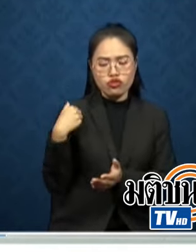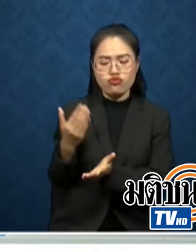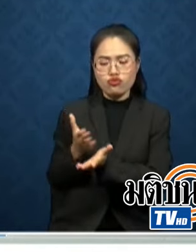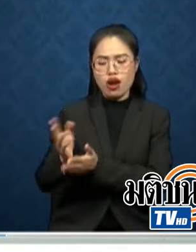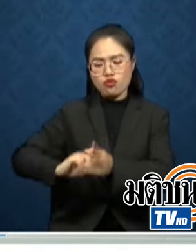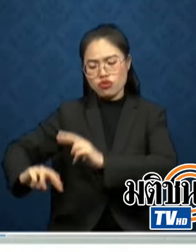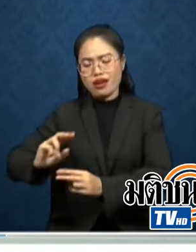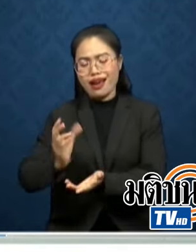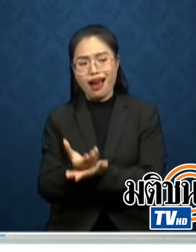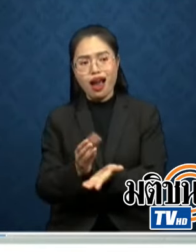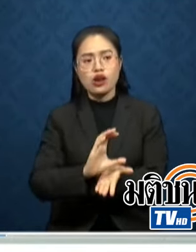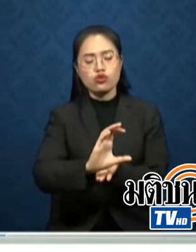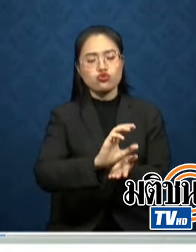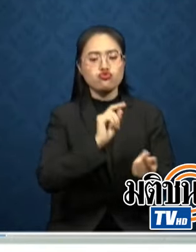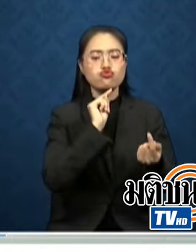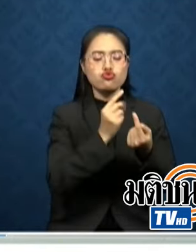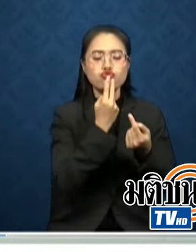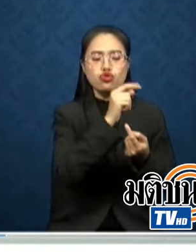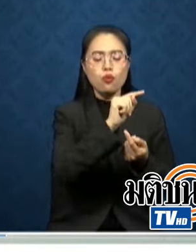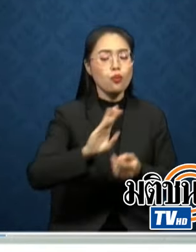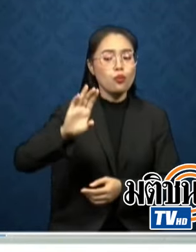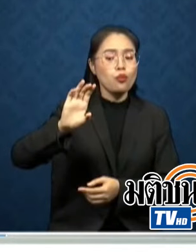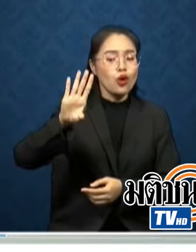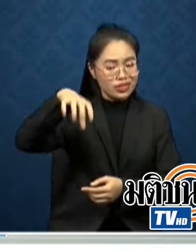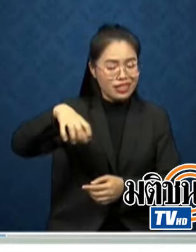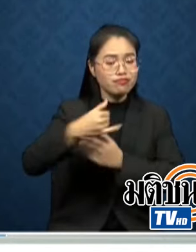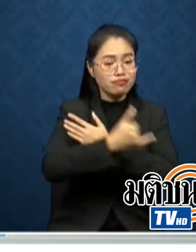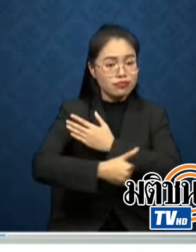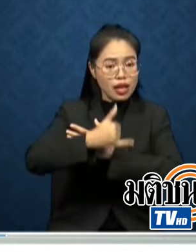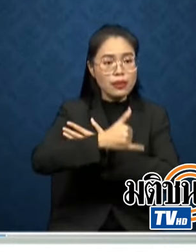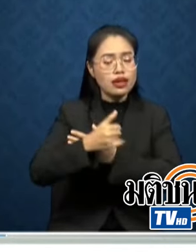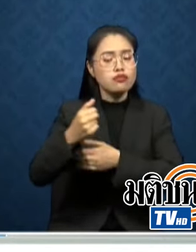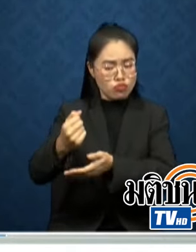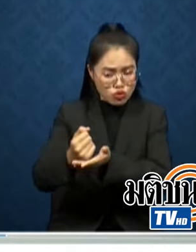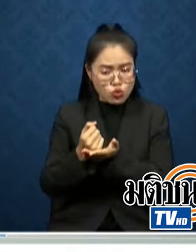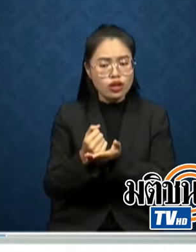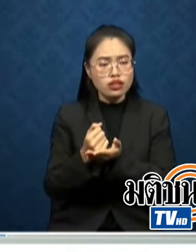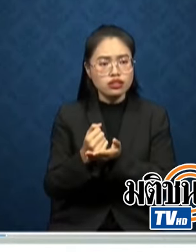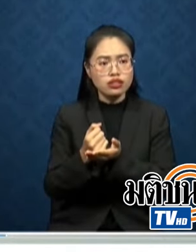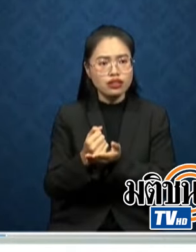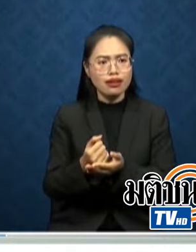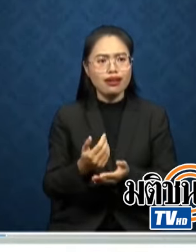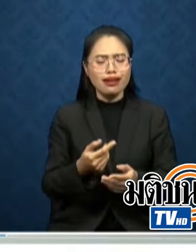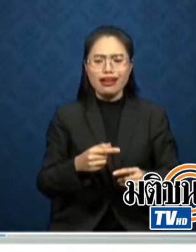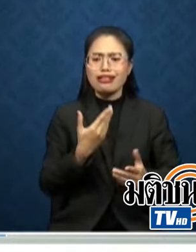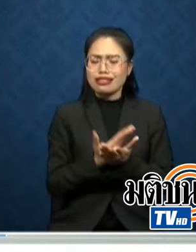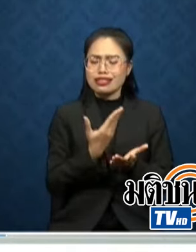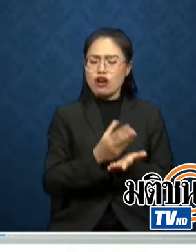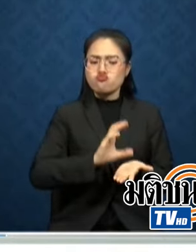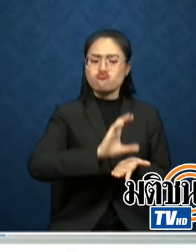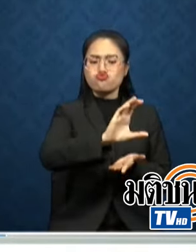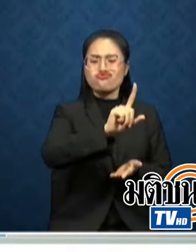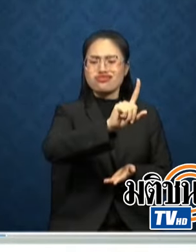ดต่อนะครับเอาบริษัทข้ามชาติมาลงทุนแต่ว่าผมขอความกรุณาอย่างนี้แล้วกันว่าการลงทุนเป็นแสนล้านหรือเป็นล้านล้